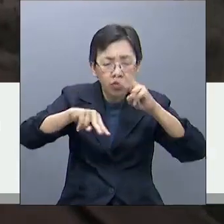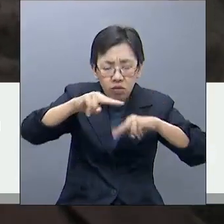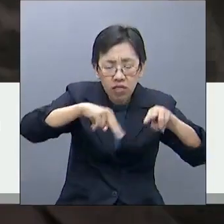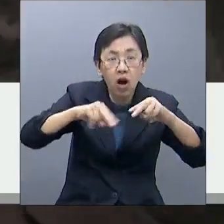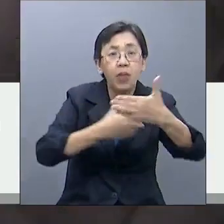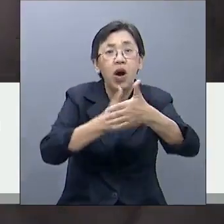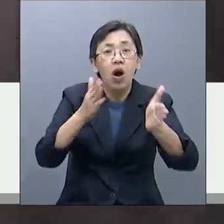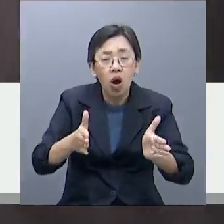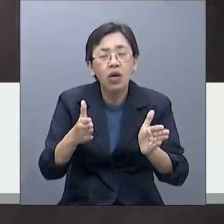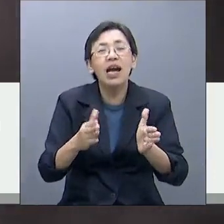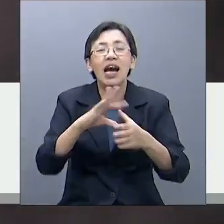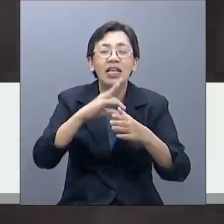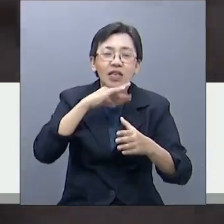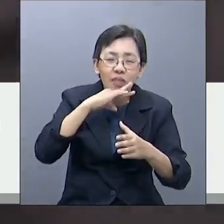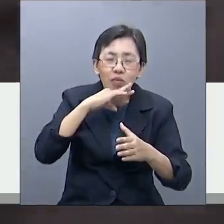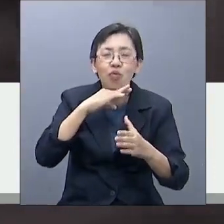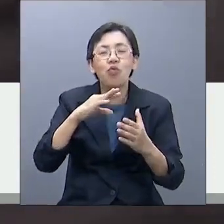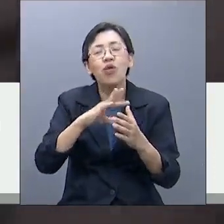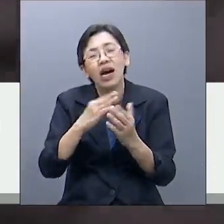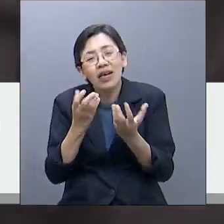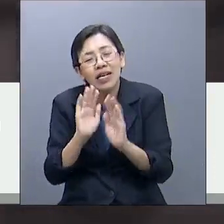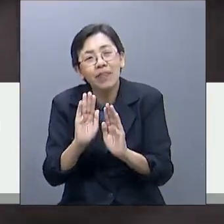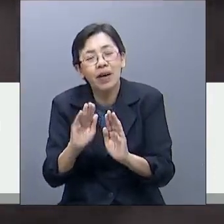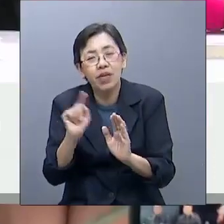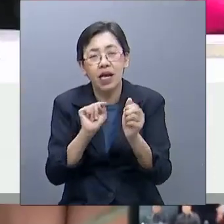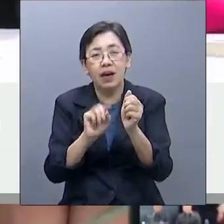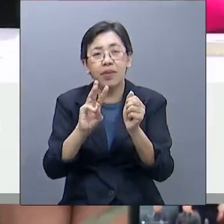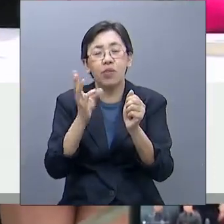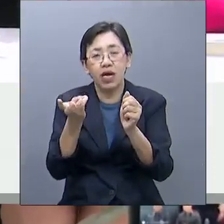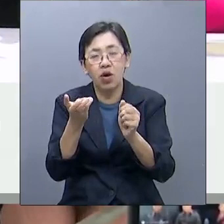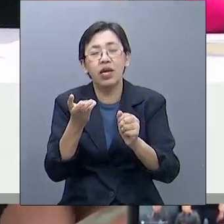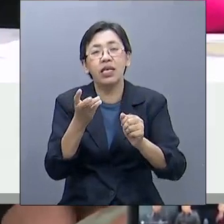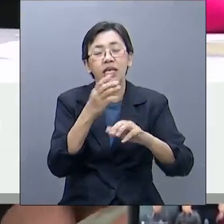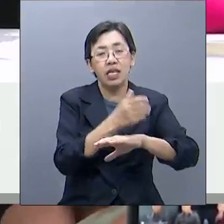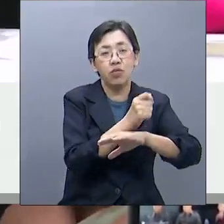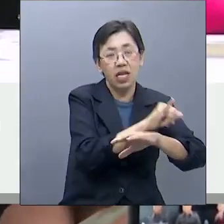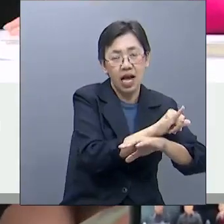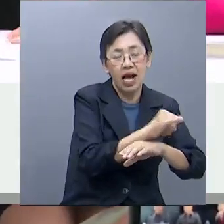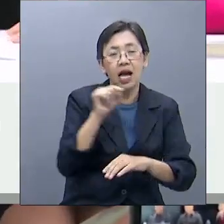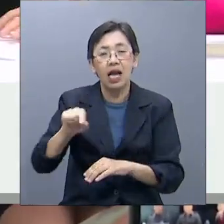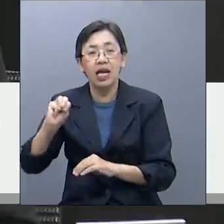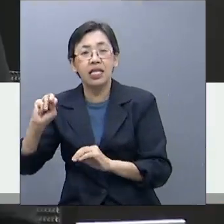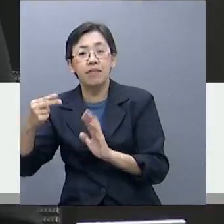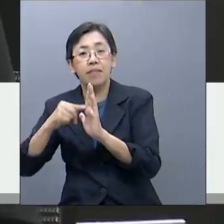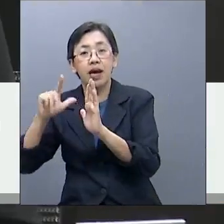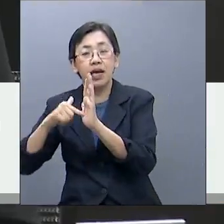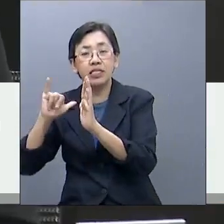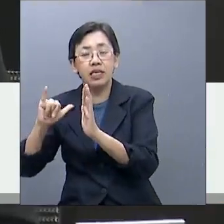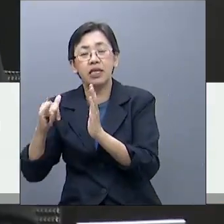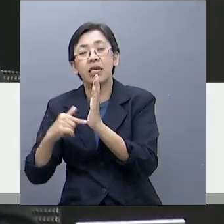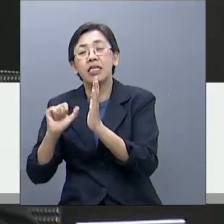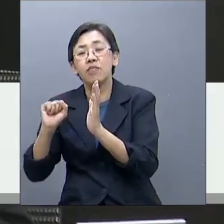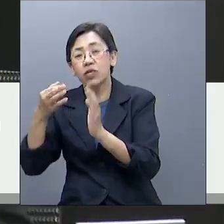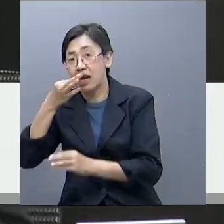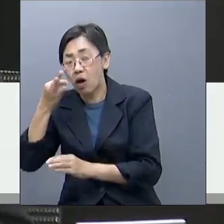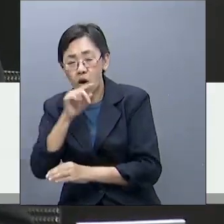เก็บคลังสินค้า2แห่งที่อำเภอวังน้อยจังหวัดพระนครศรีอยุธยาและที่มหาชัยสมุทรสาครมาแล้วค่ะ